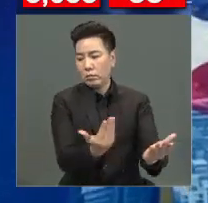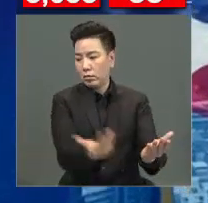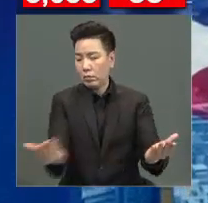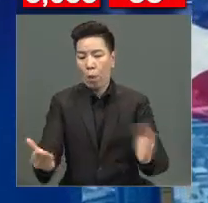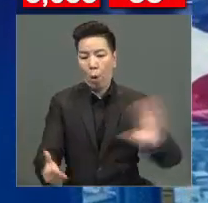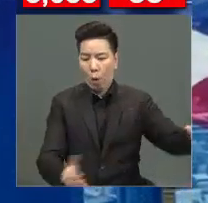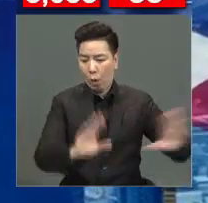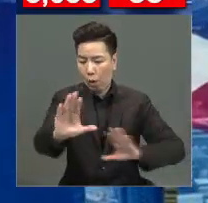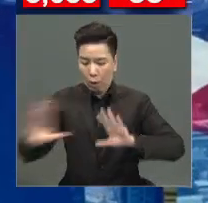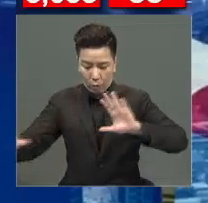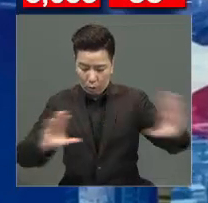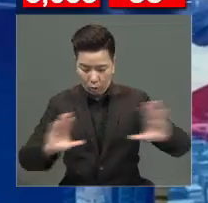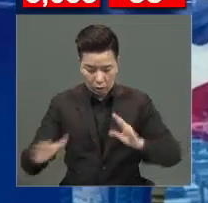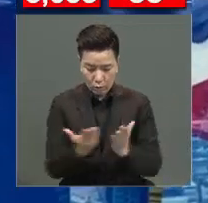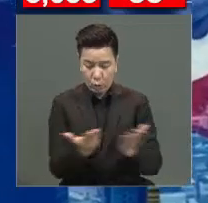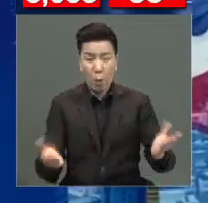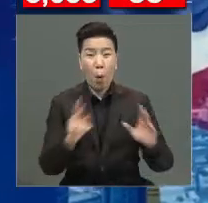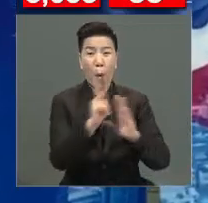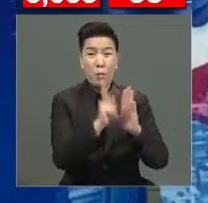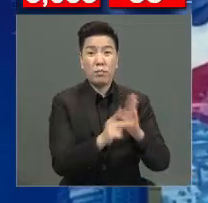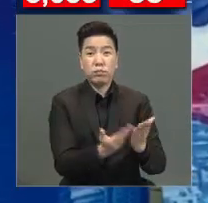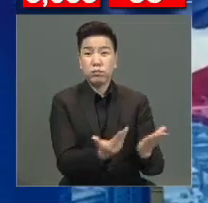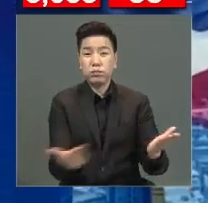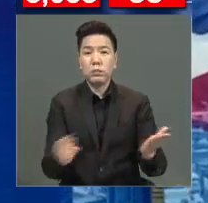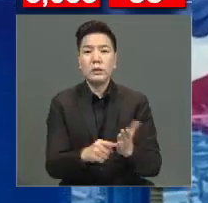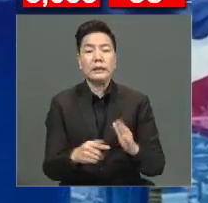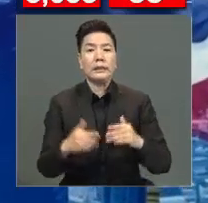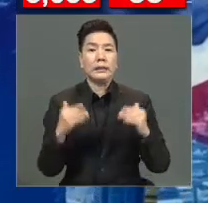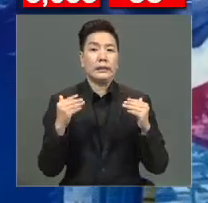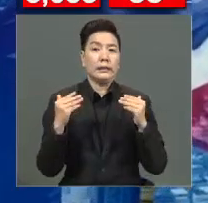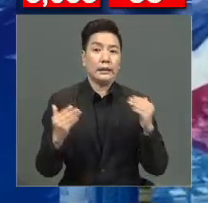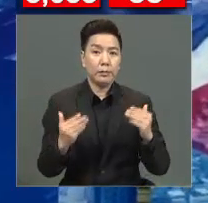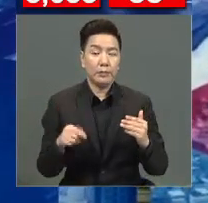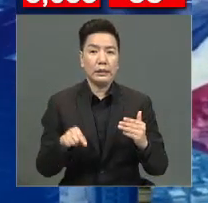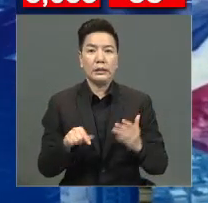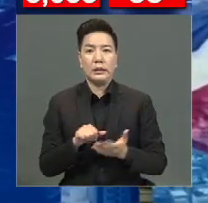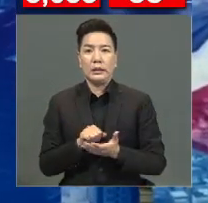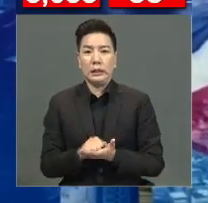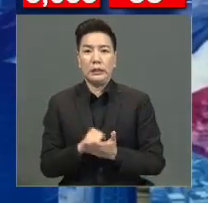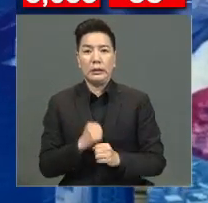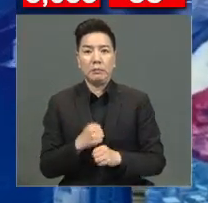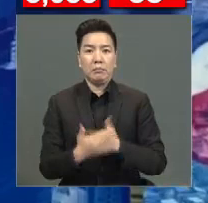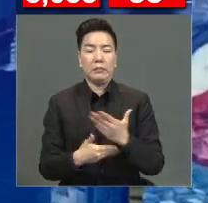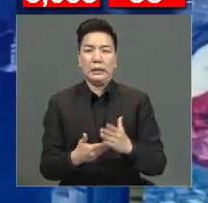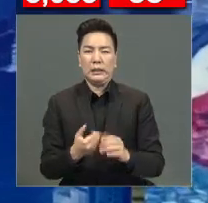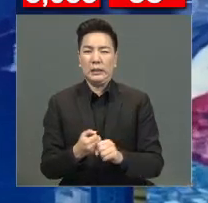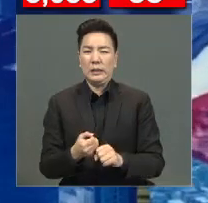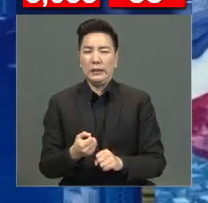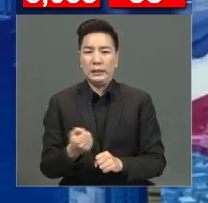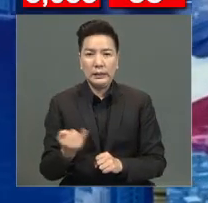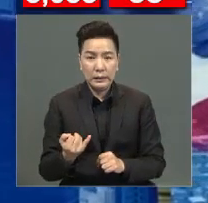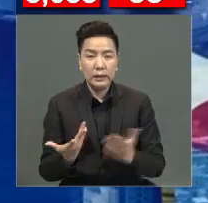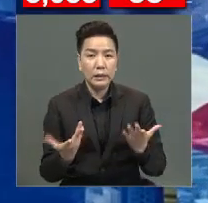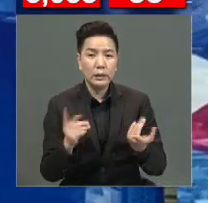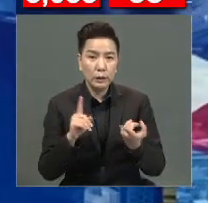ถือไว้อยู่เพราะนั้นหลายกิจกรรมนั้นไม่สามารถดำเนินการได้นะครับโดยทันทีนะ